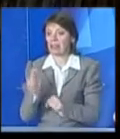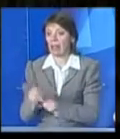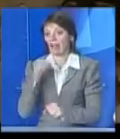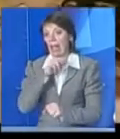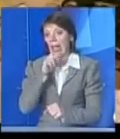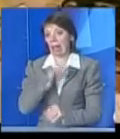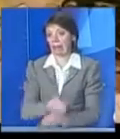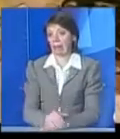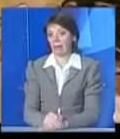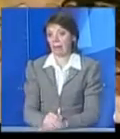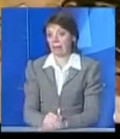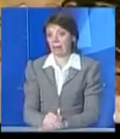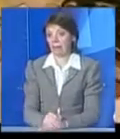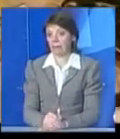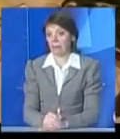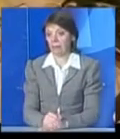лікарські.